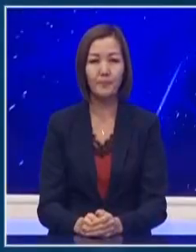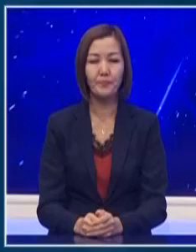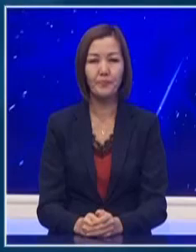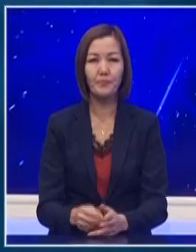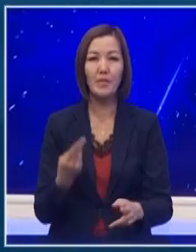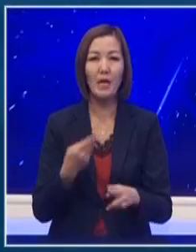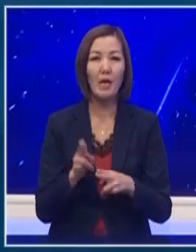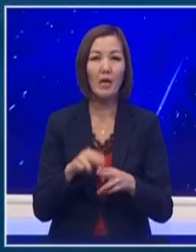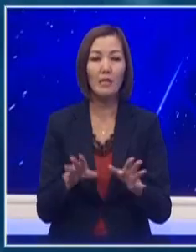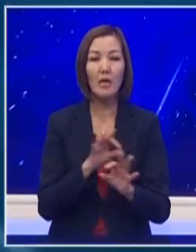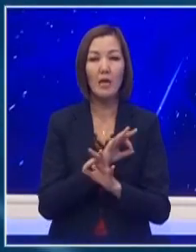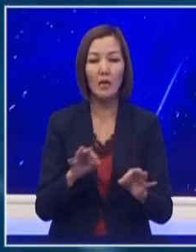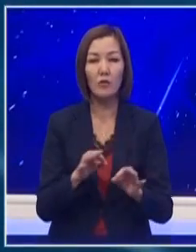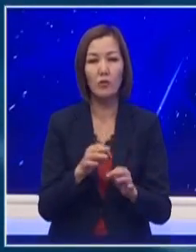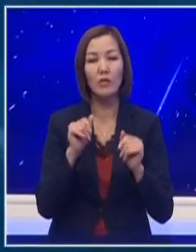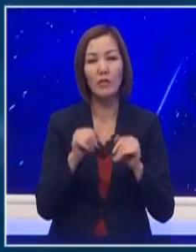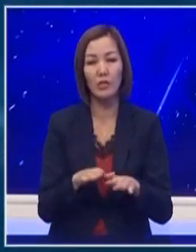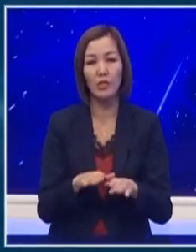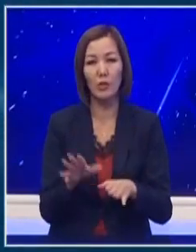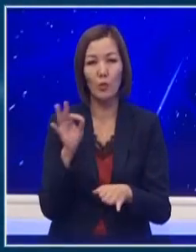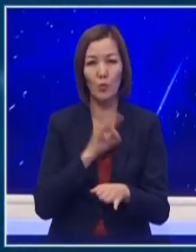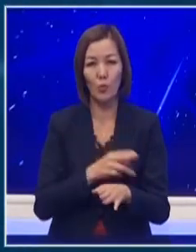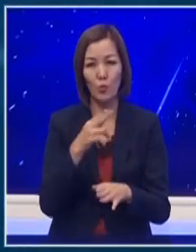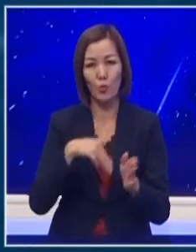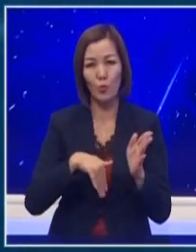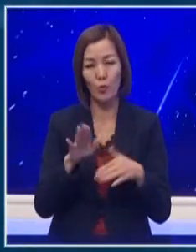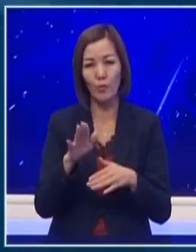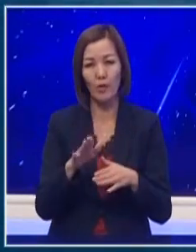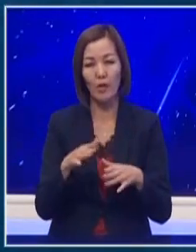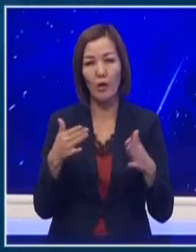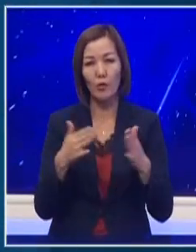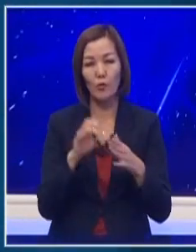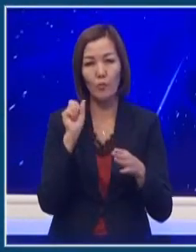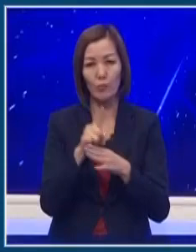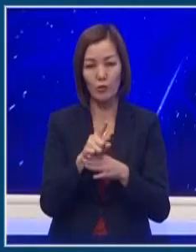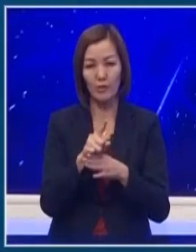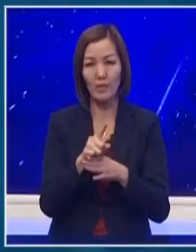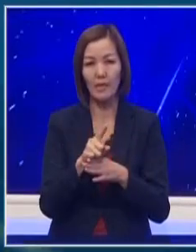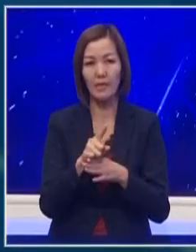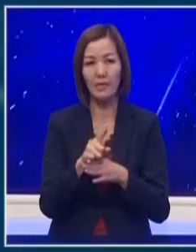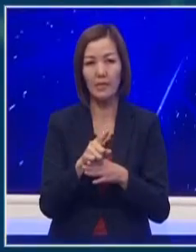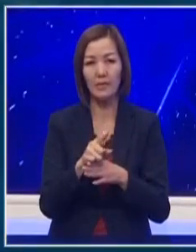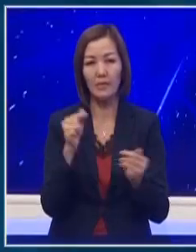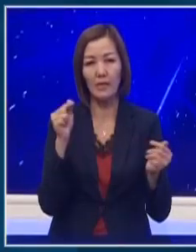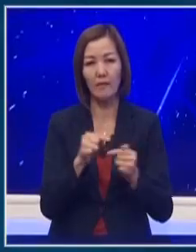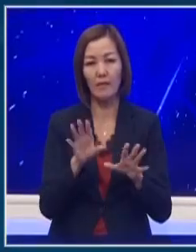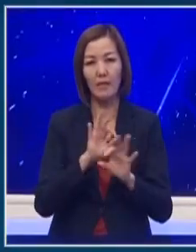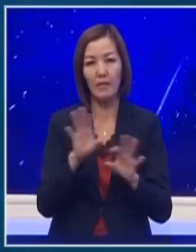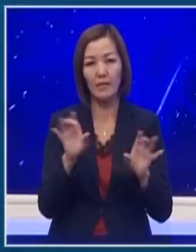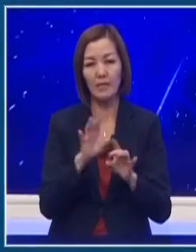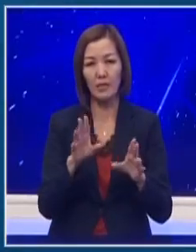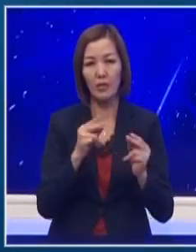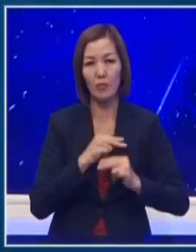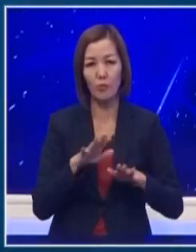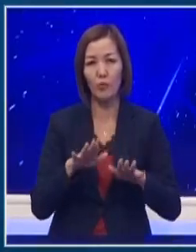это очень хорошая цифровое решение удобное для потребителей не выходя из дома можно заказать уголь нужно провести соответствующую разъяснительную работу